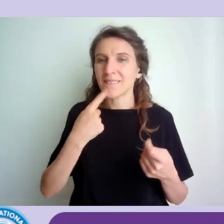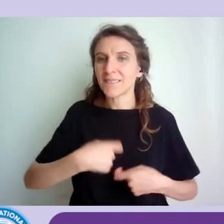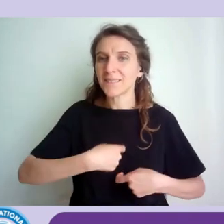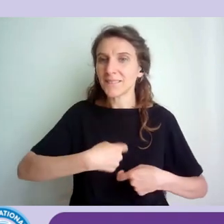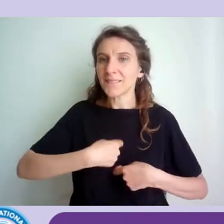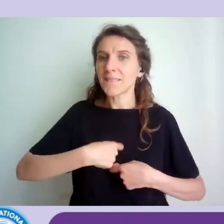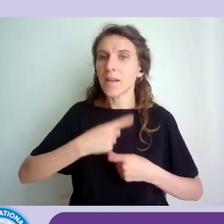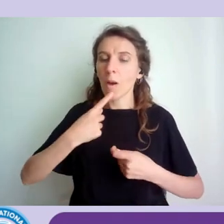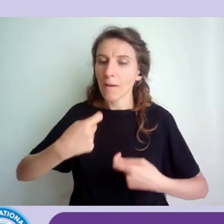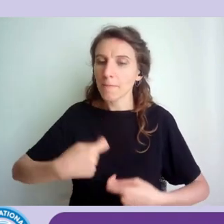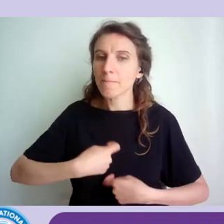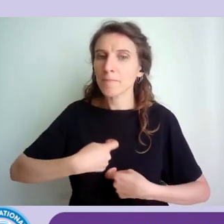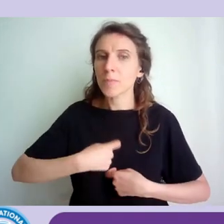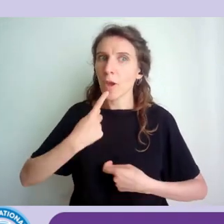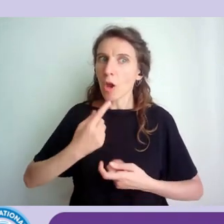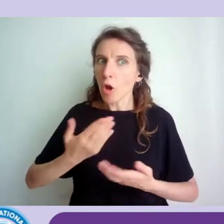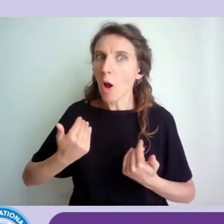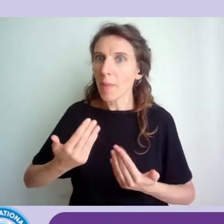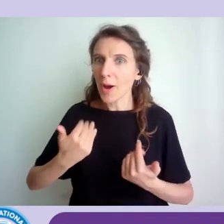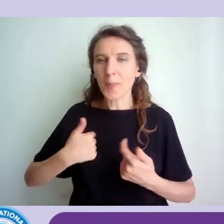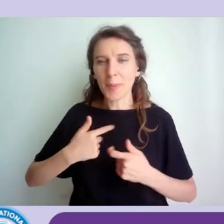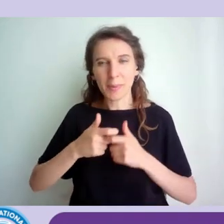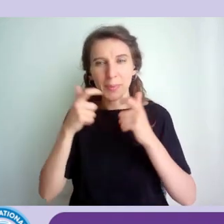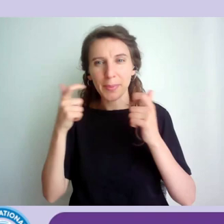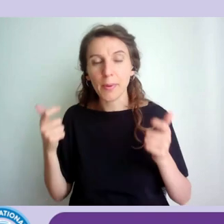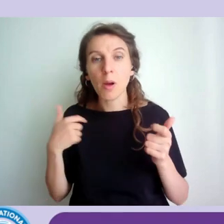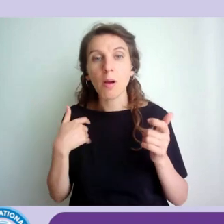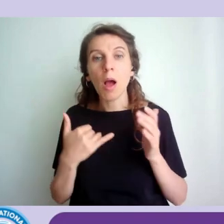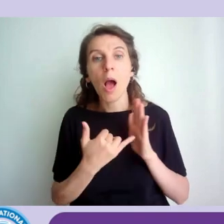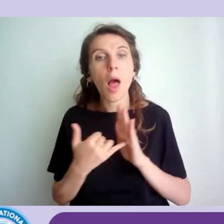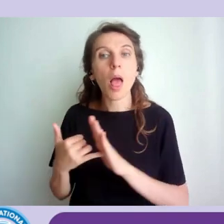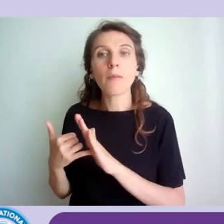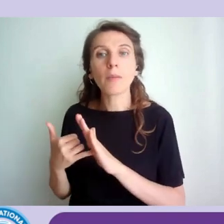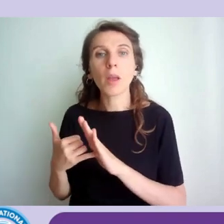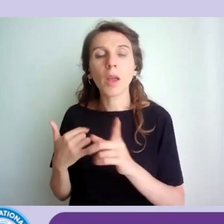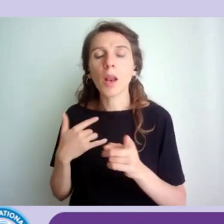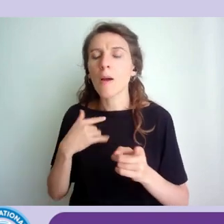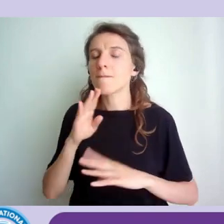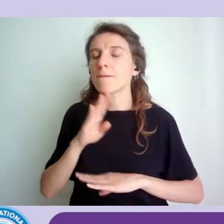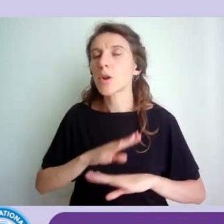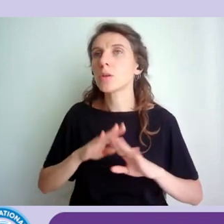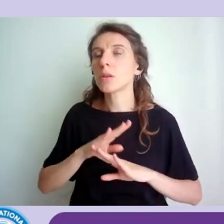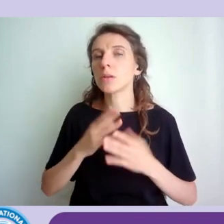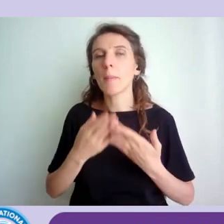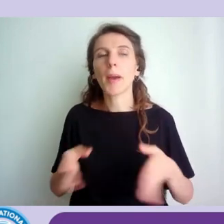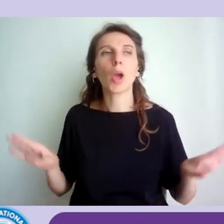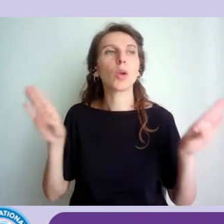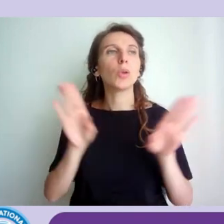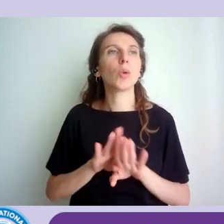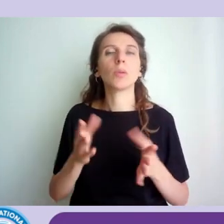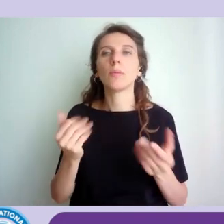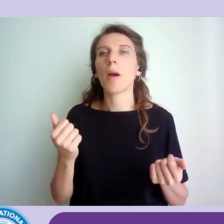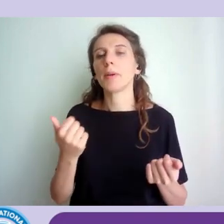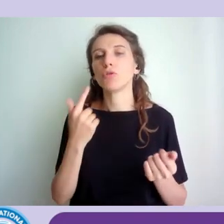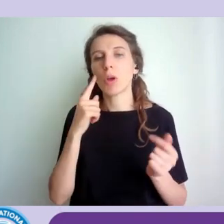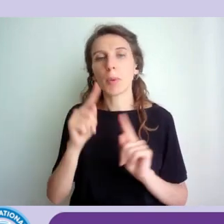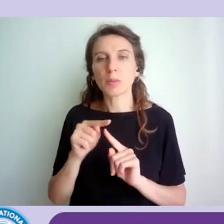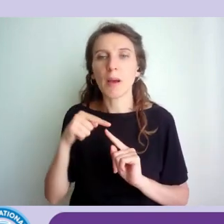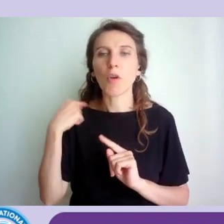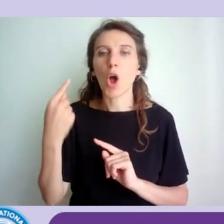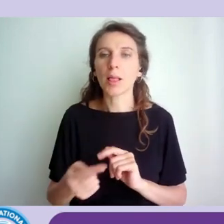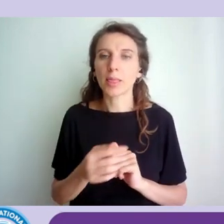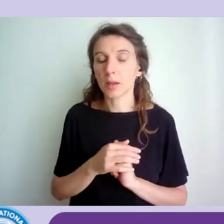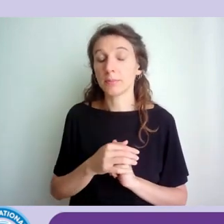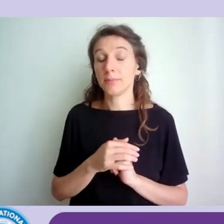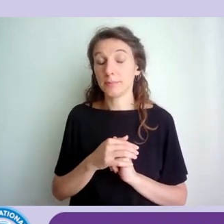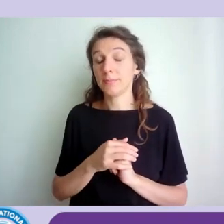invogliare in qualche modo a comprare alla fine Invece secondo me ti frustrano tu chiudi tutto e dici vabbè dai Ne parleremo poi un'altra volta